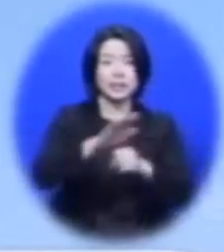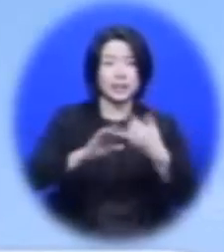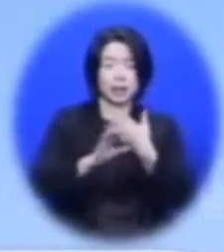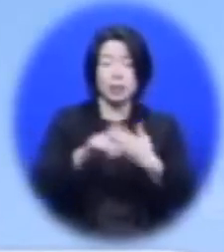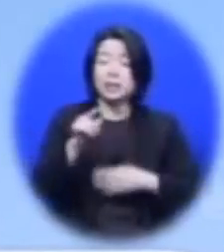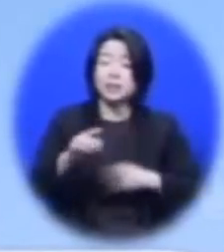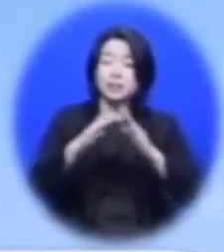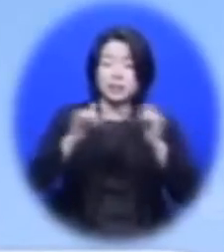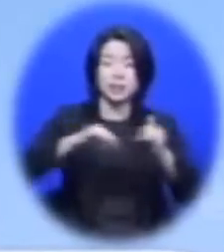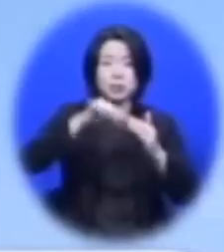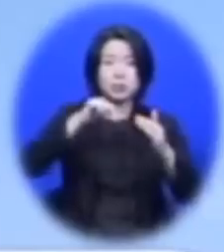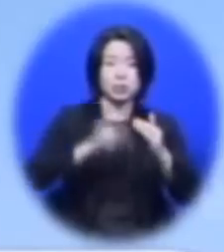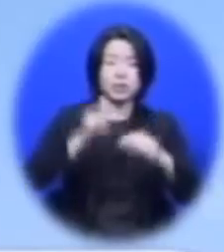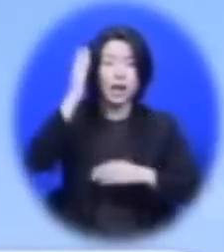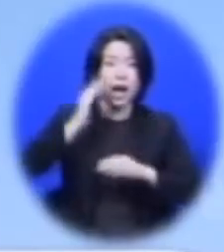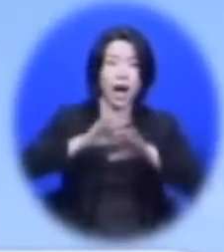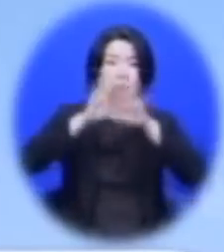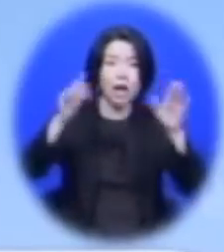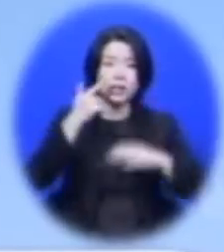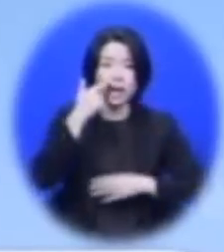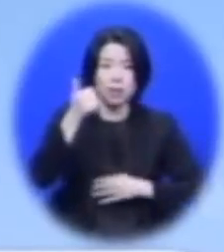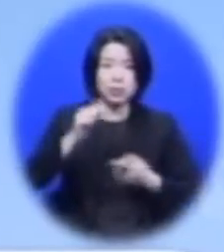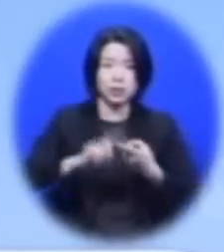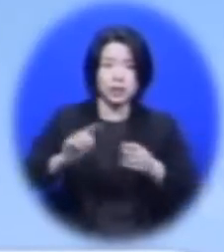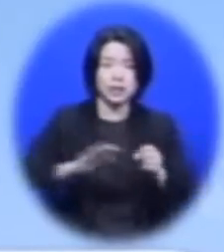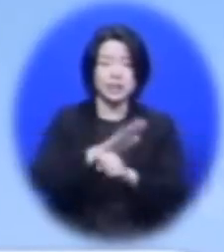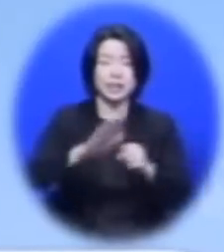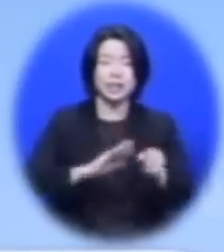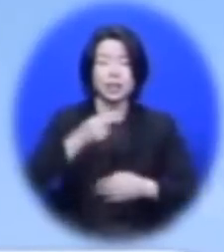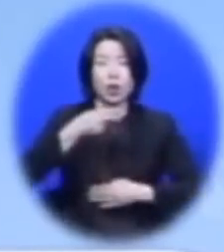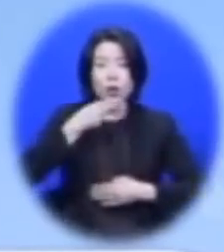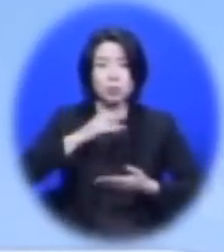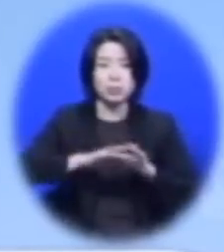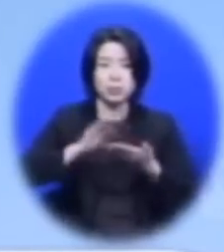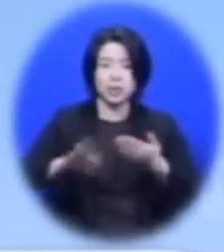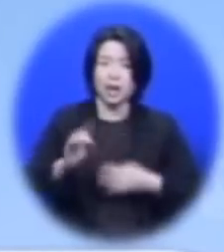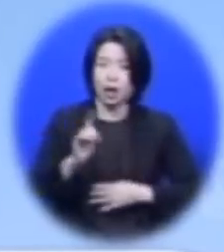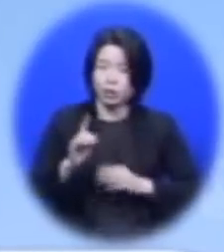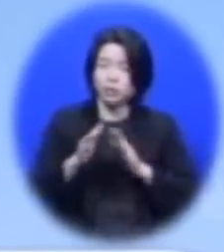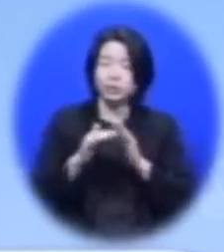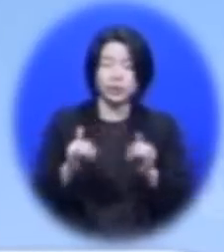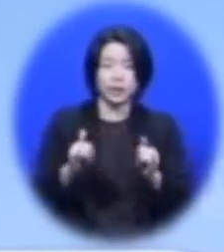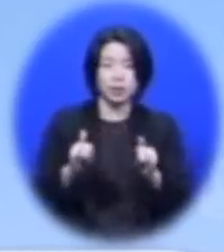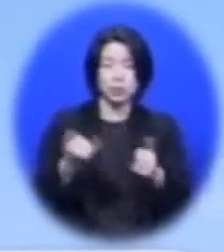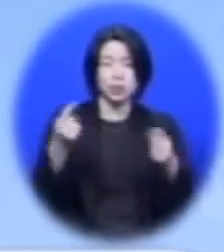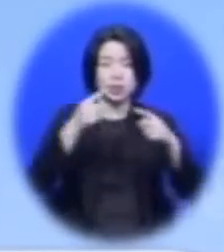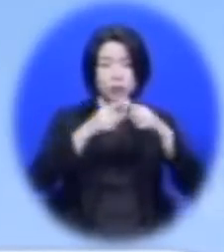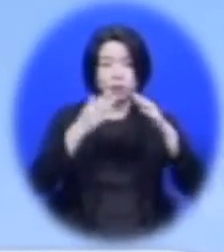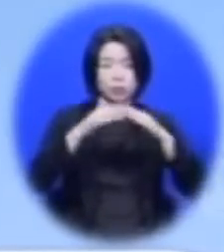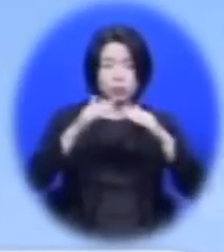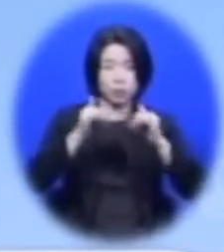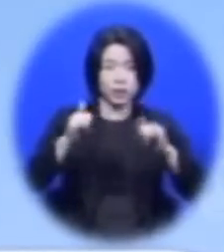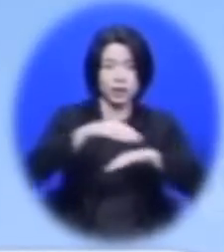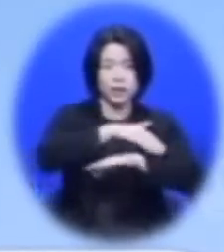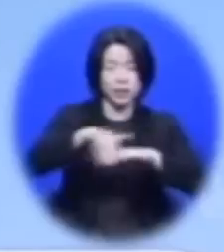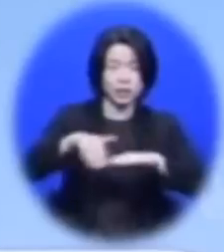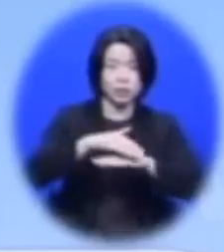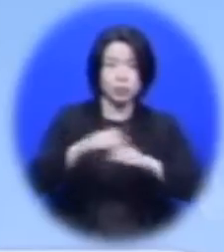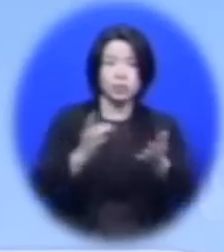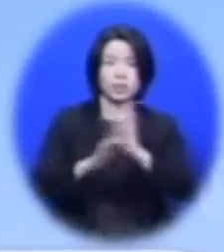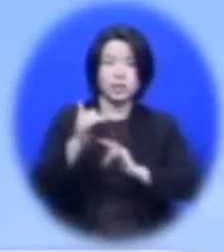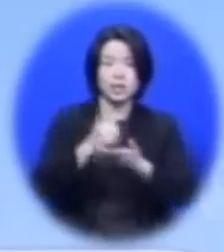사람 속에는 하늘 아버지에 대한 사랑이 없습니다. 어떤 사람이 교회를 다니고 예수를